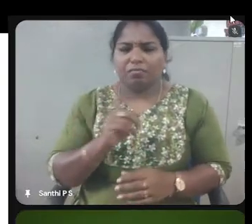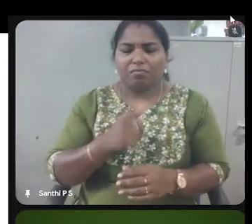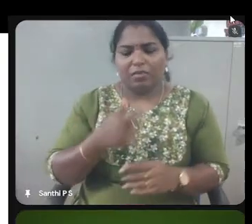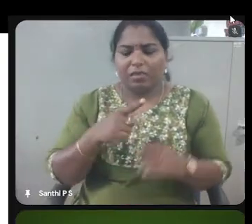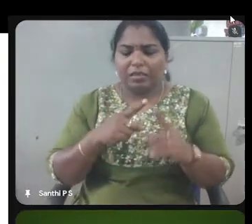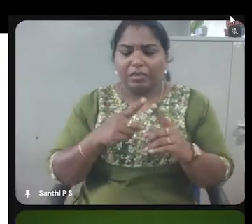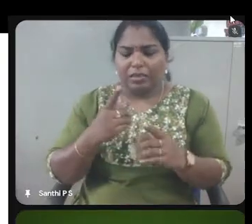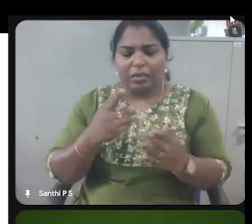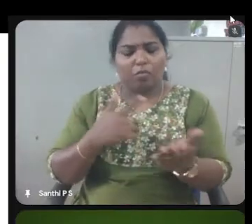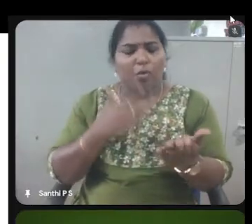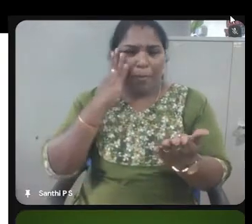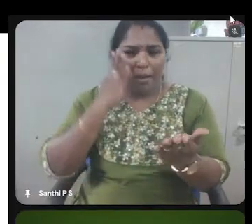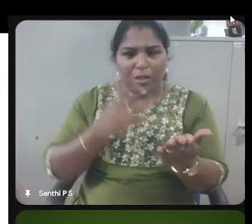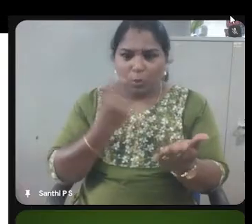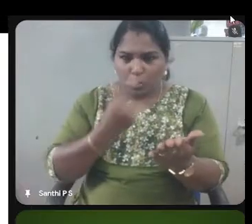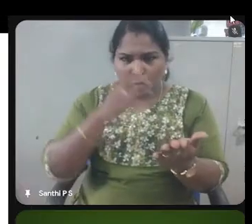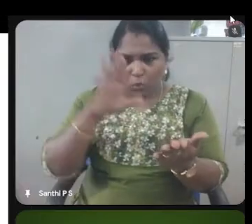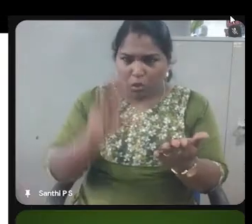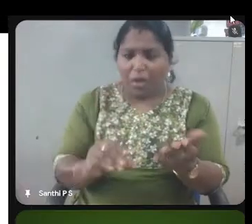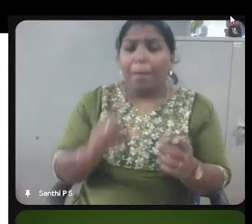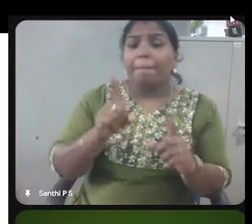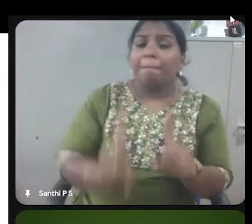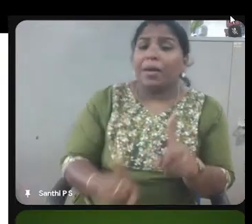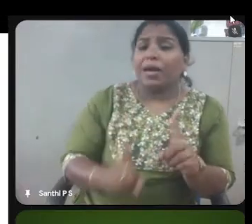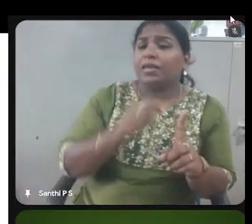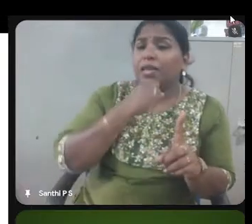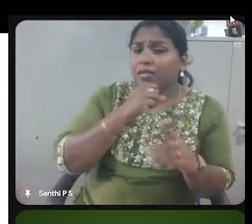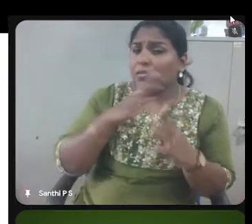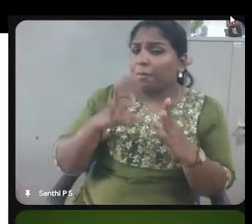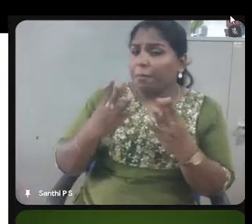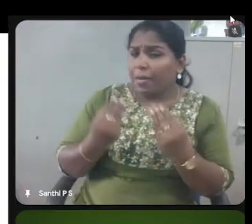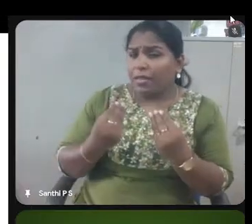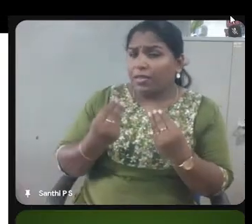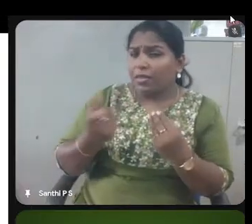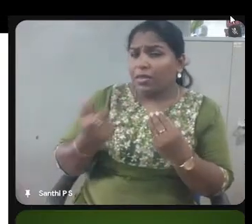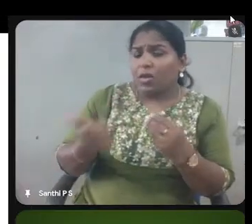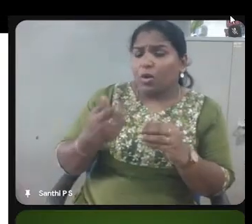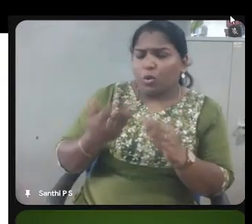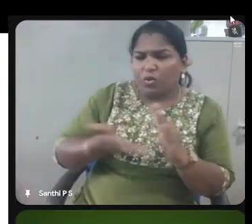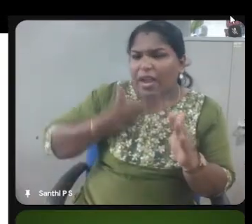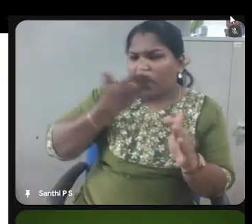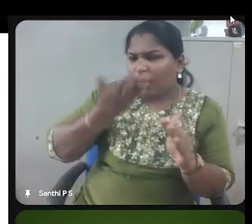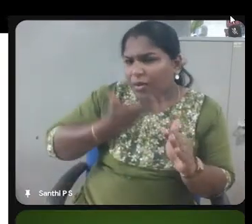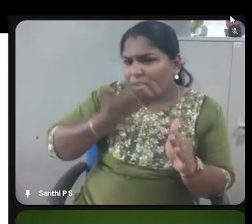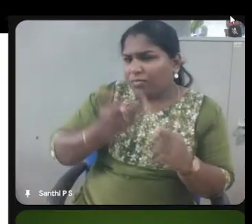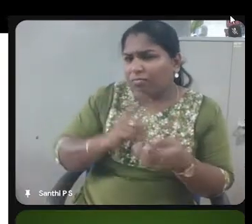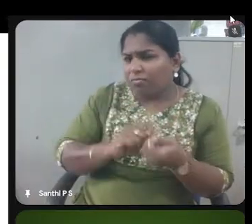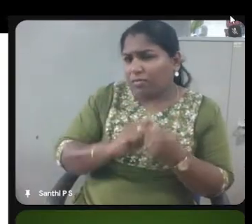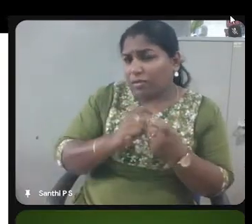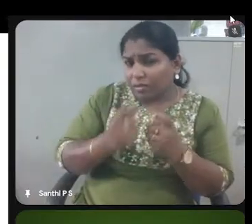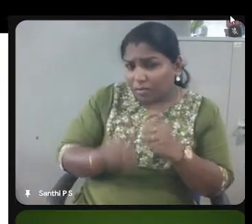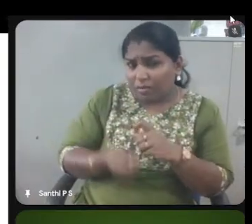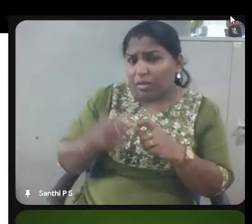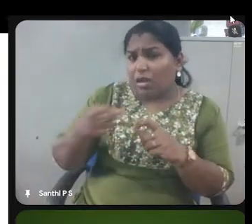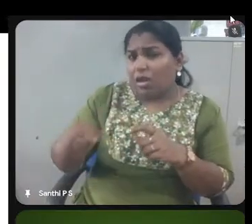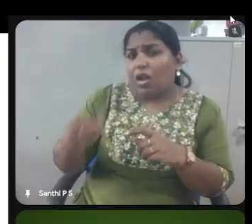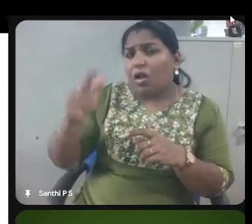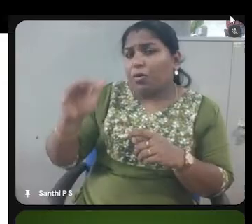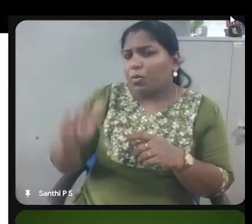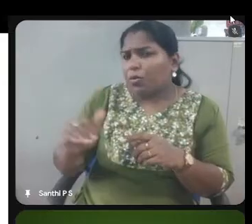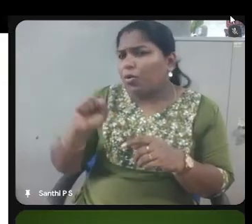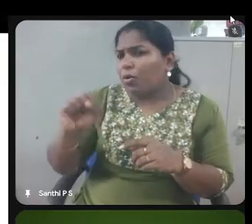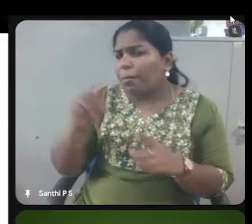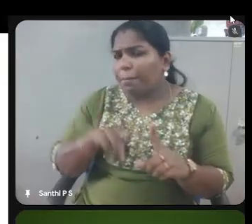കുറയ്ക്കുക. പക്ഷെ ഇങ്ങനെ വരുമ്പോൾ ഇപ്പൊ 10 വയസ്സായ കുട്ടി നമുക്ക് കുറച്ചും കൂടെ പുള്ളിയോട് കാര്യങ്ങൾ പറഞ്ഞ് മനസ്സിലാക്കി പുള്ളിയുടെ സൈഡിൽ നിന്നും കൂടെ നമുക്ക്